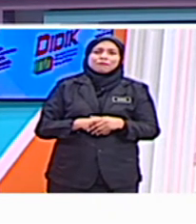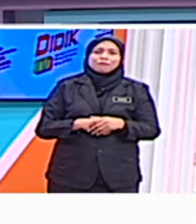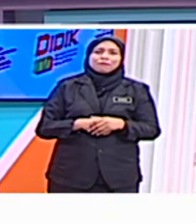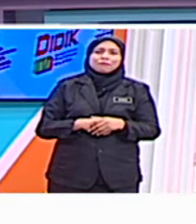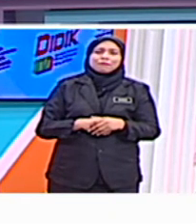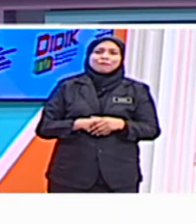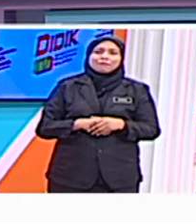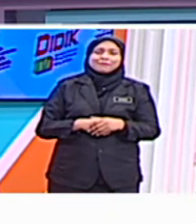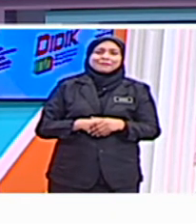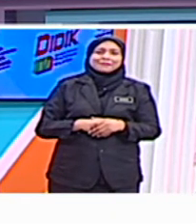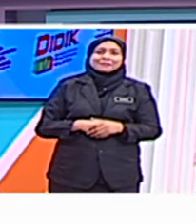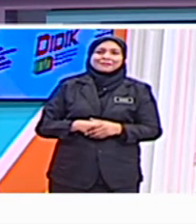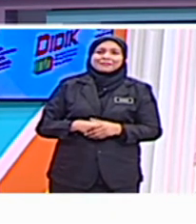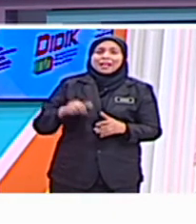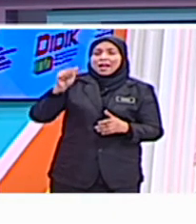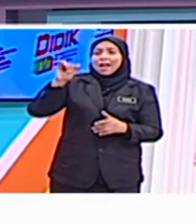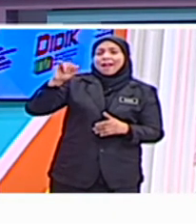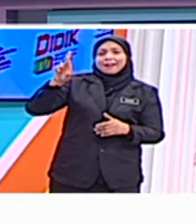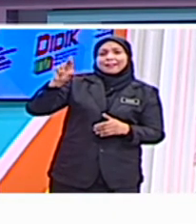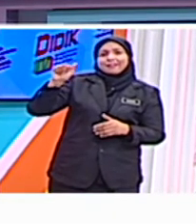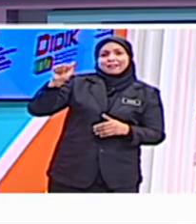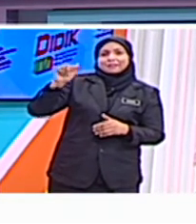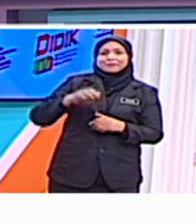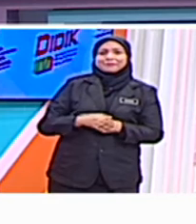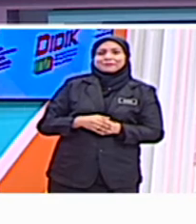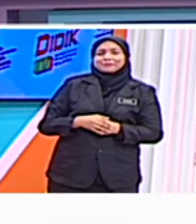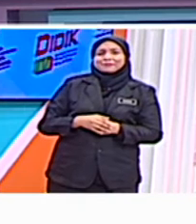Aira. Apa Aira? Sekali lagi.